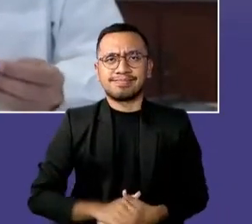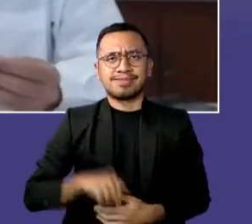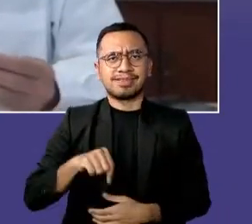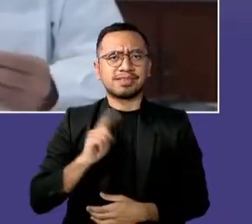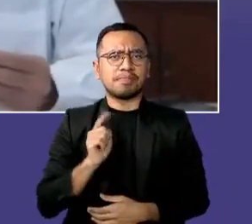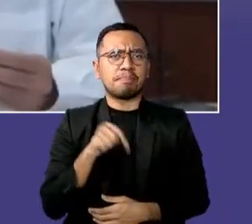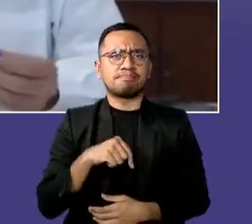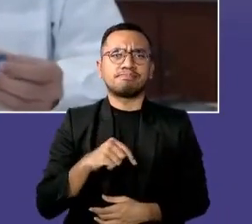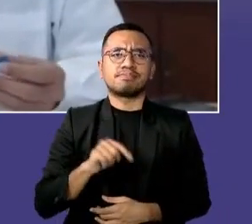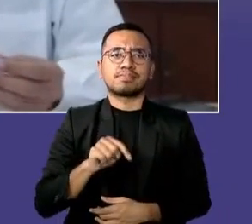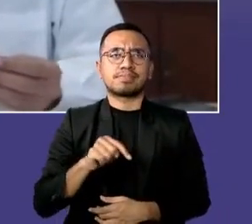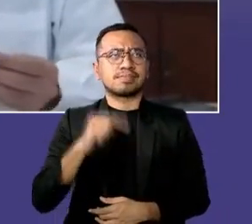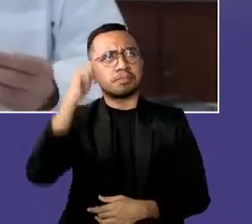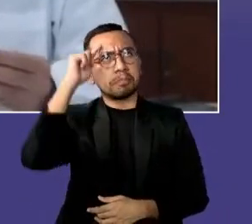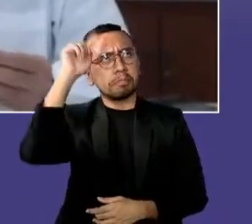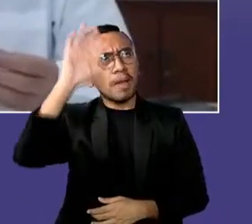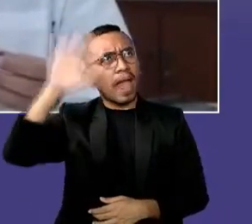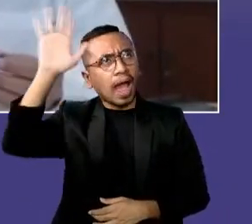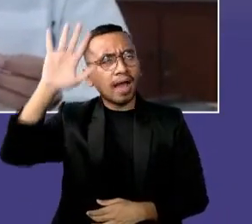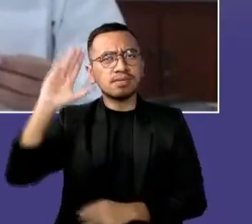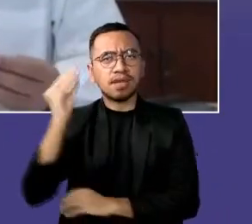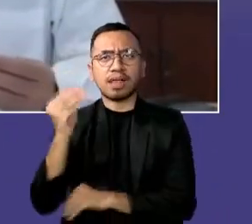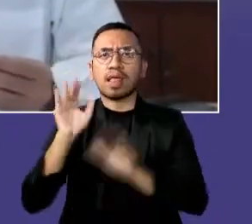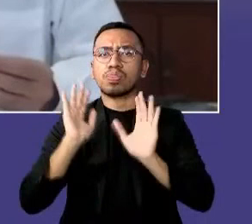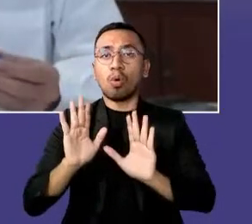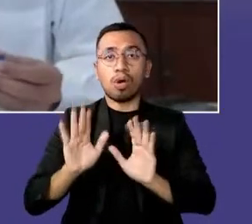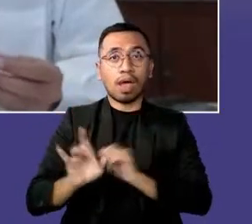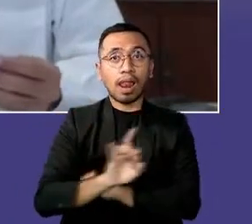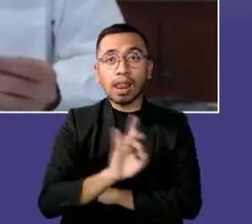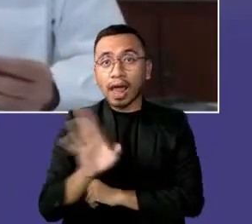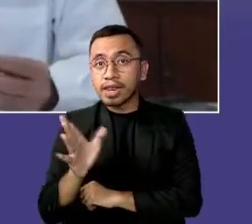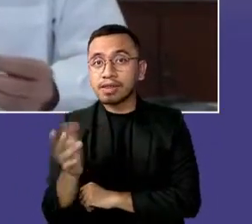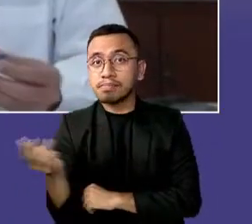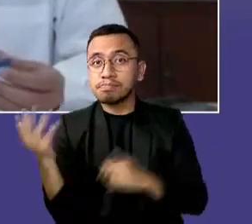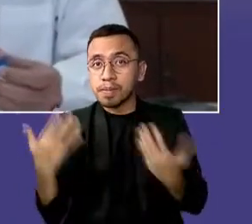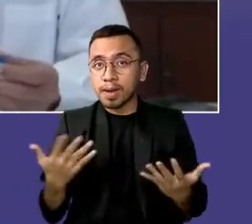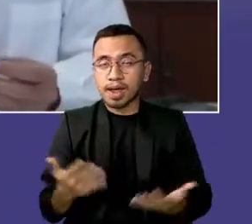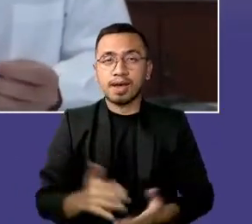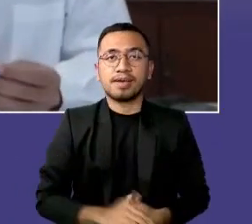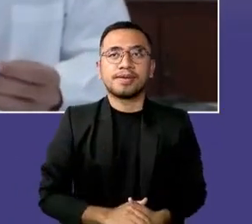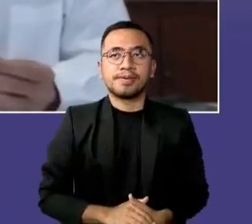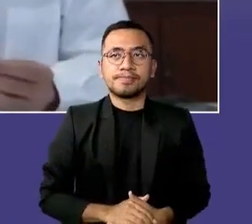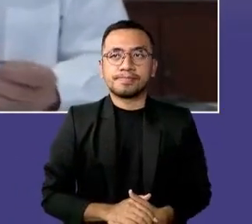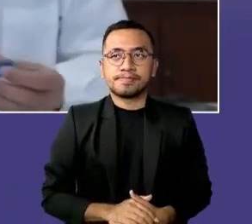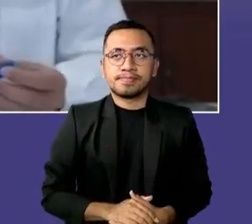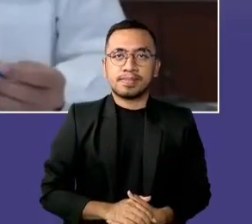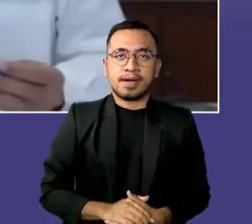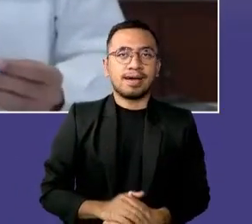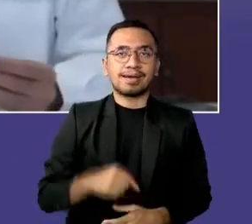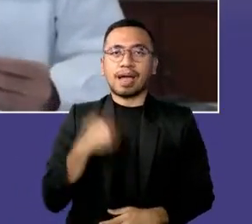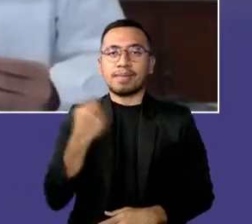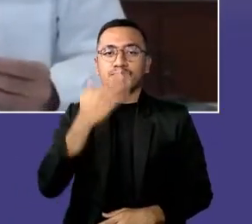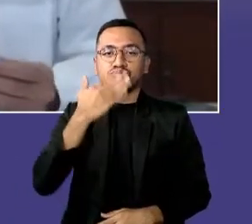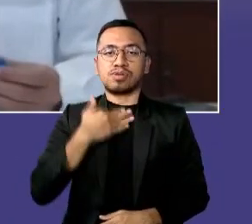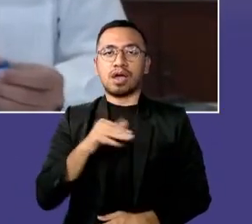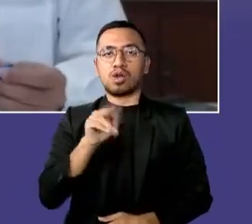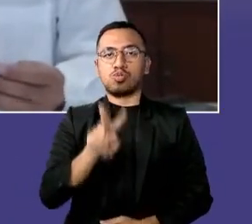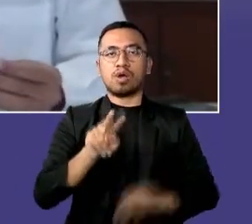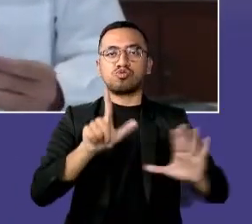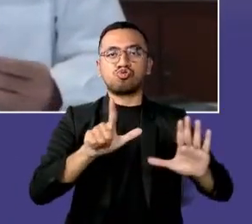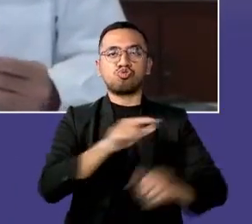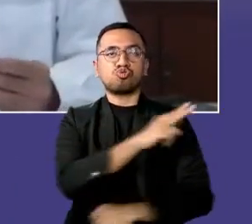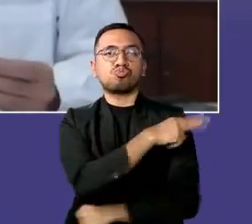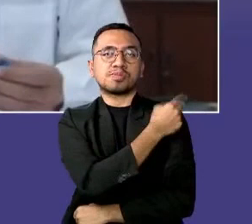Jakarta jadi masih ada ketimpangan di tembalung Bagaimana ditetapkan terlanjur Kanada 27 usir